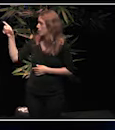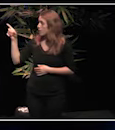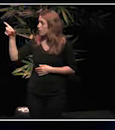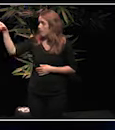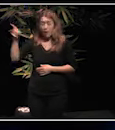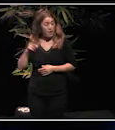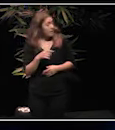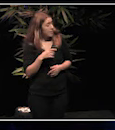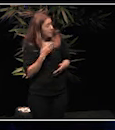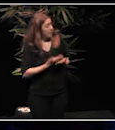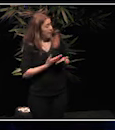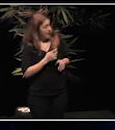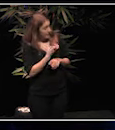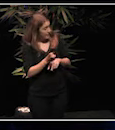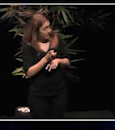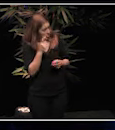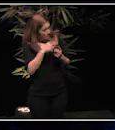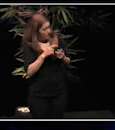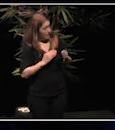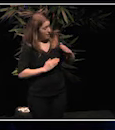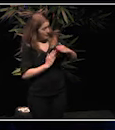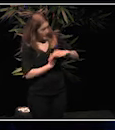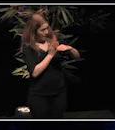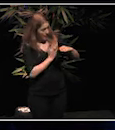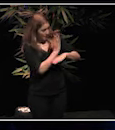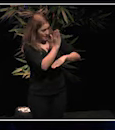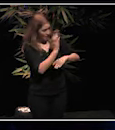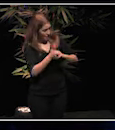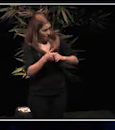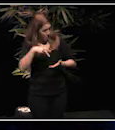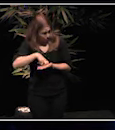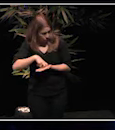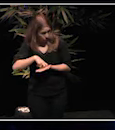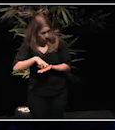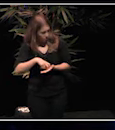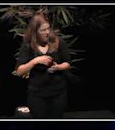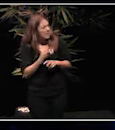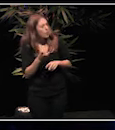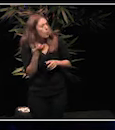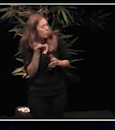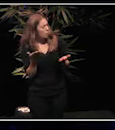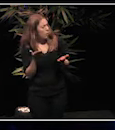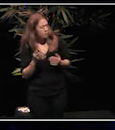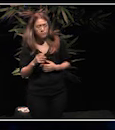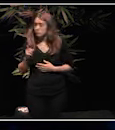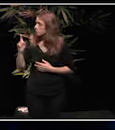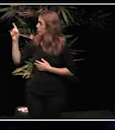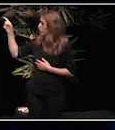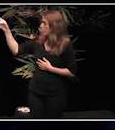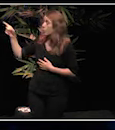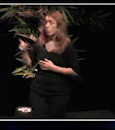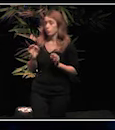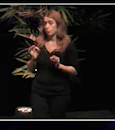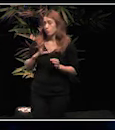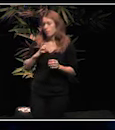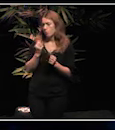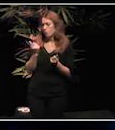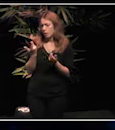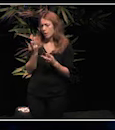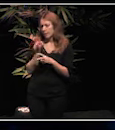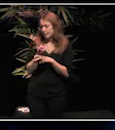limites. C'est d'aller trop loin. Et quels sont-ils, justement, ces risques ? Oui, alors, on a effectivement un certain nombre de risques. Hein. On